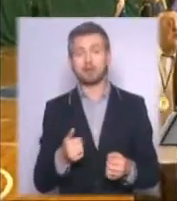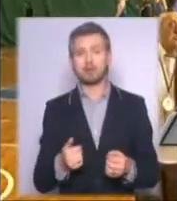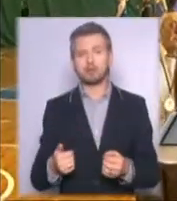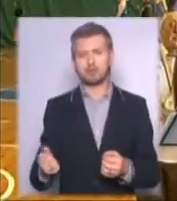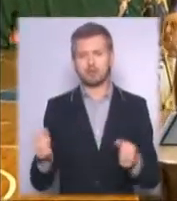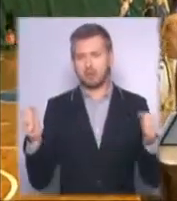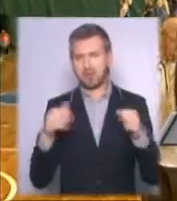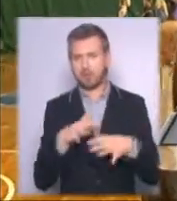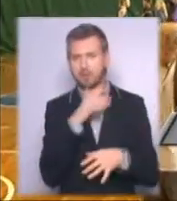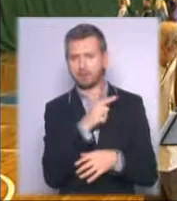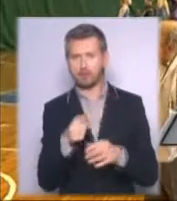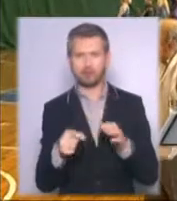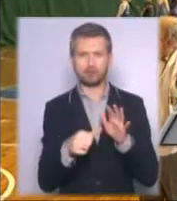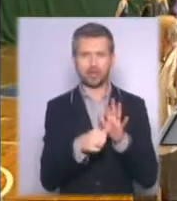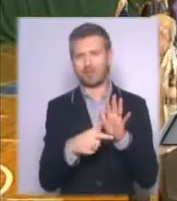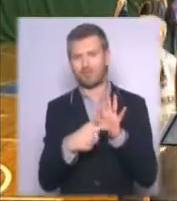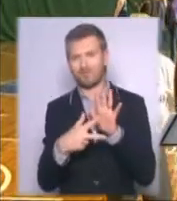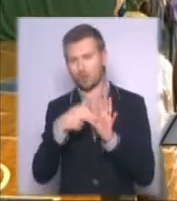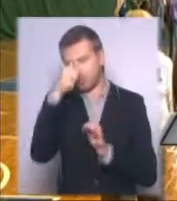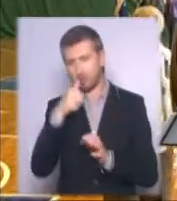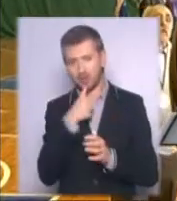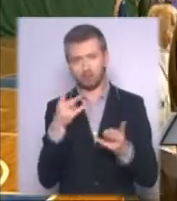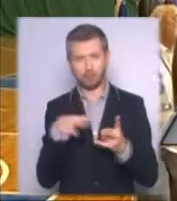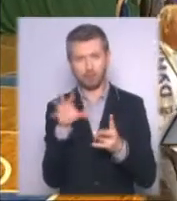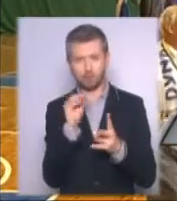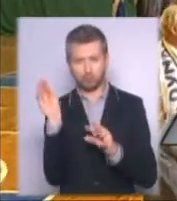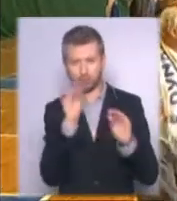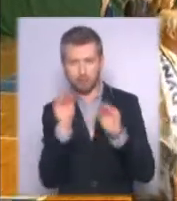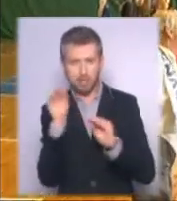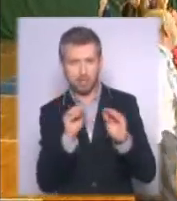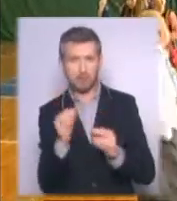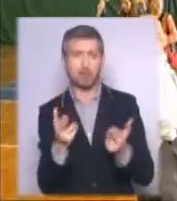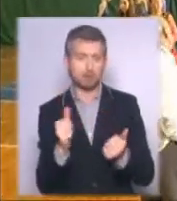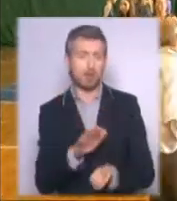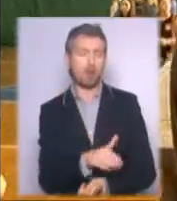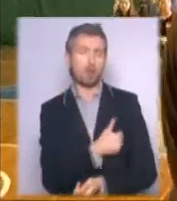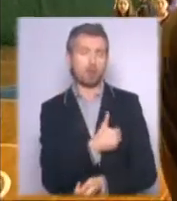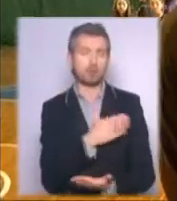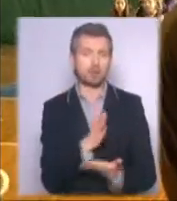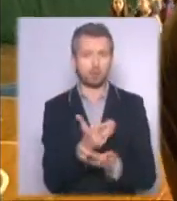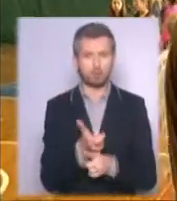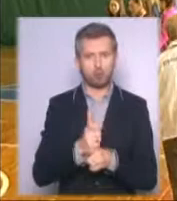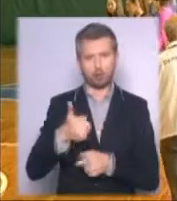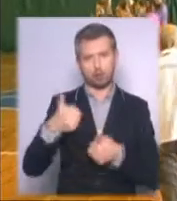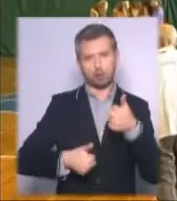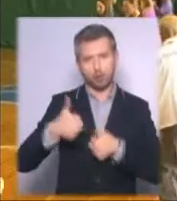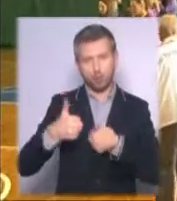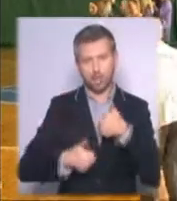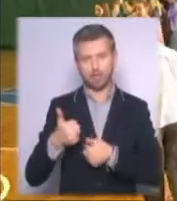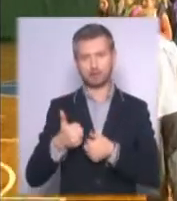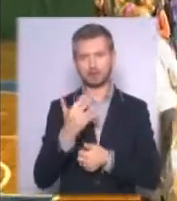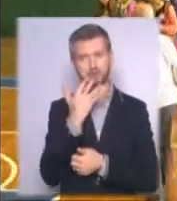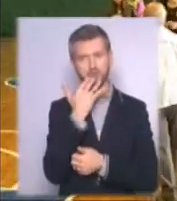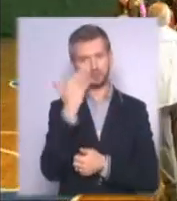там 6-8 месяцев, тебе надо все это скомпоновать. Да, хотелось бы иметь больше конкуренции, легионерок,